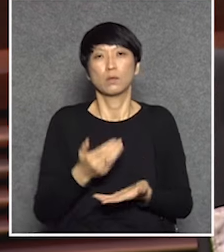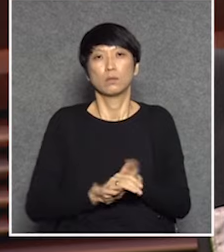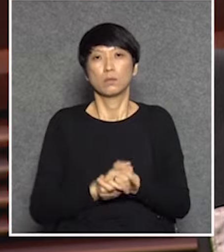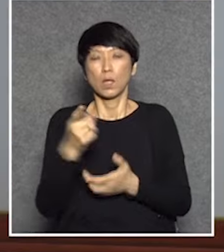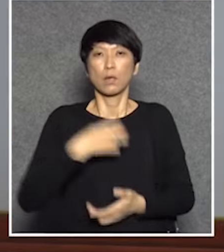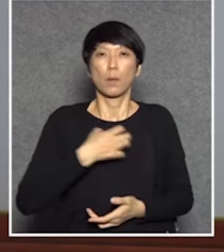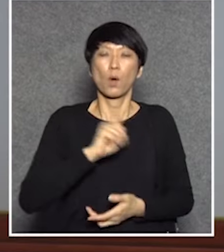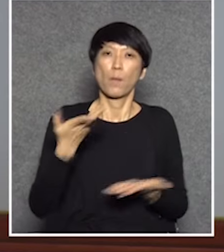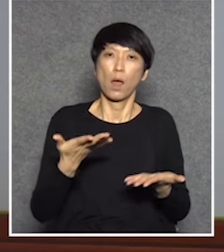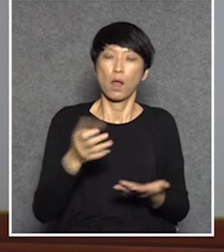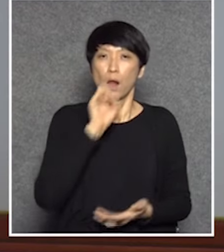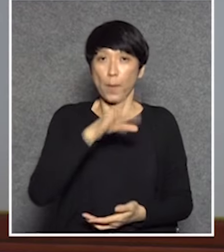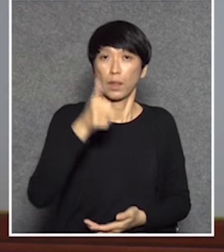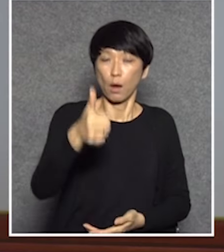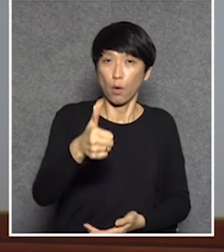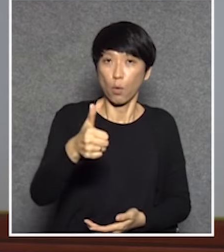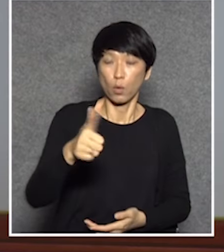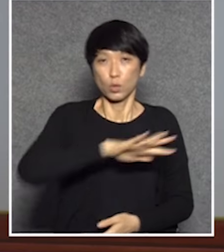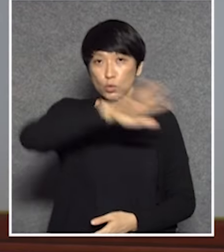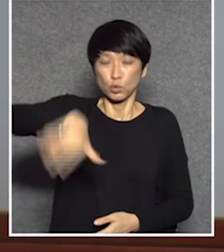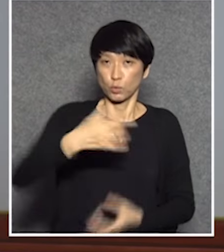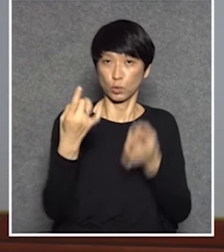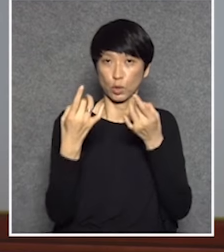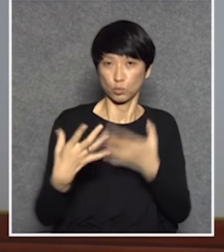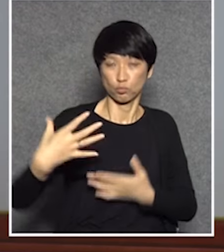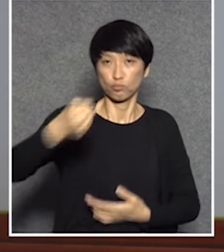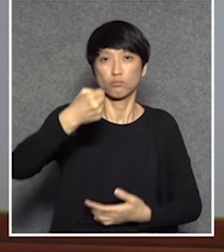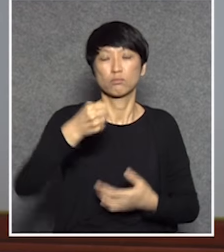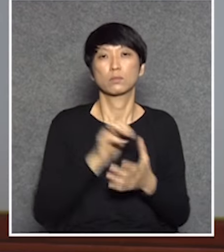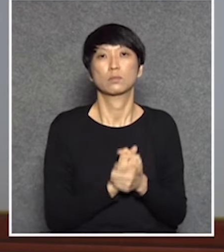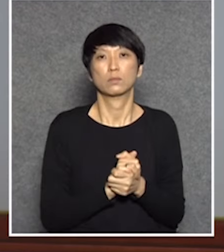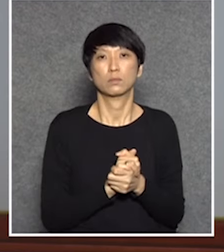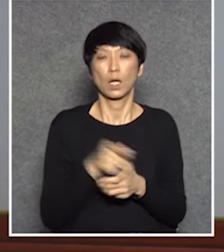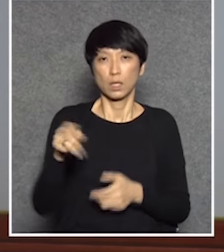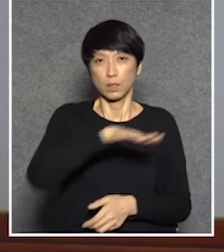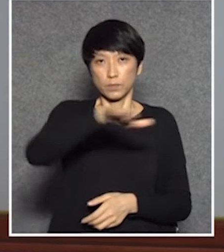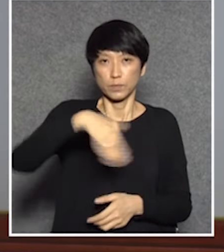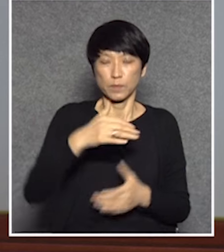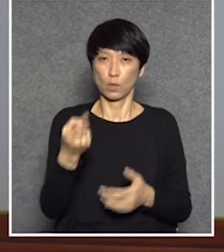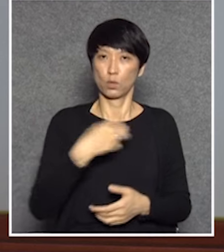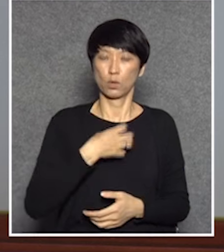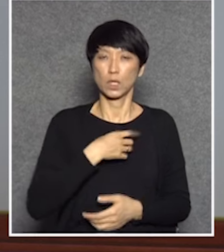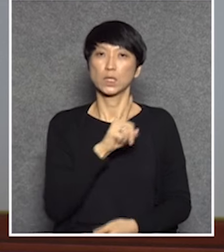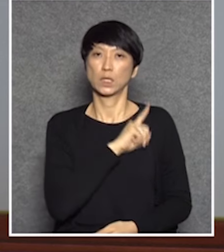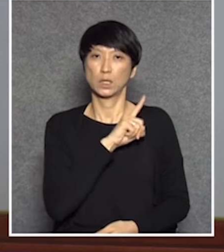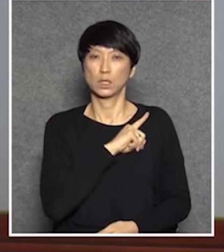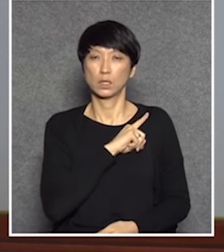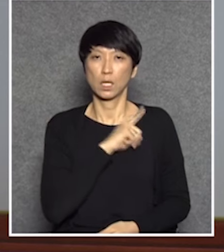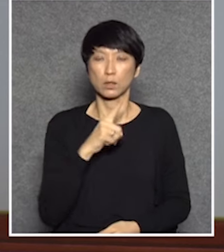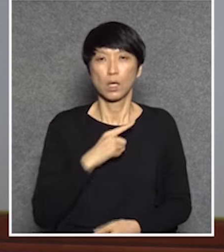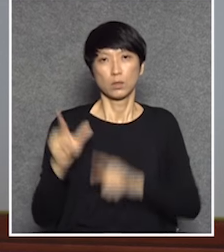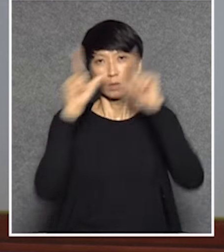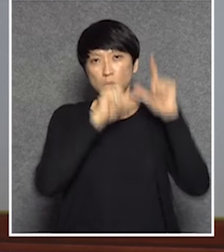感覺？你問得好，當時全部都是權貴來的，那裡你們會認為自己命該如此嗎？